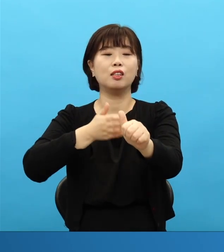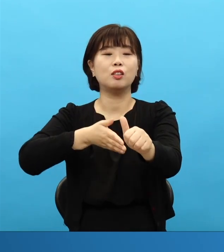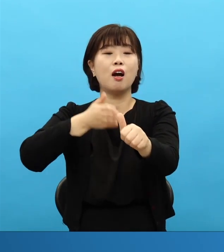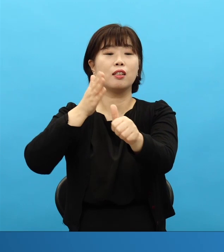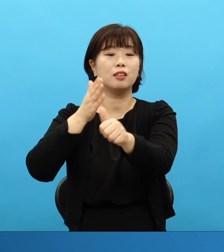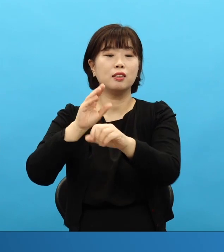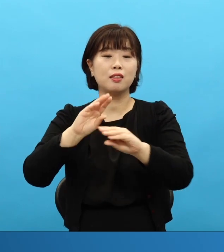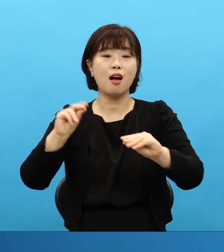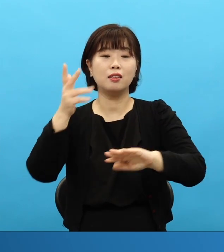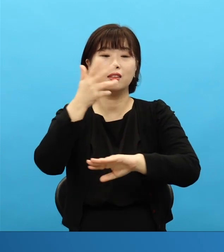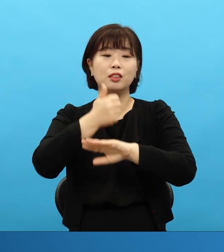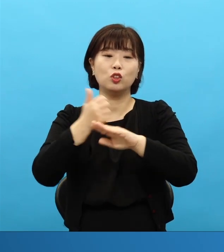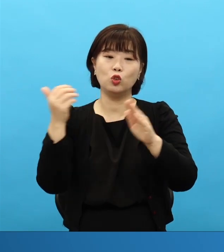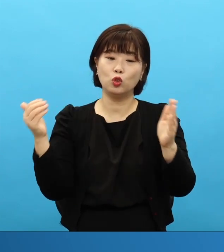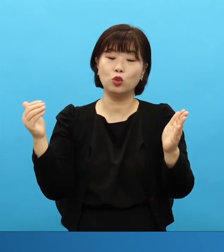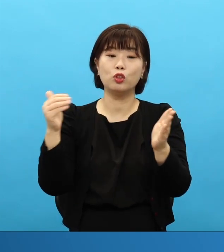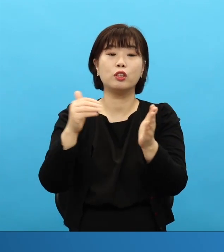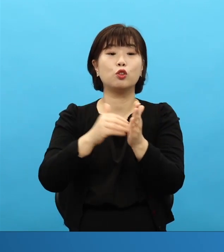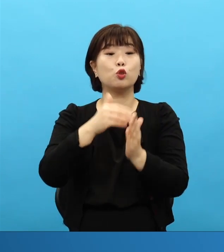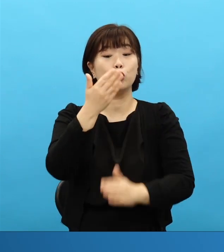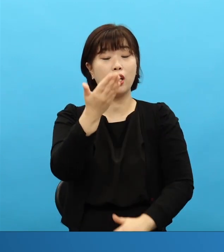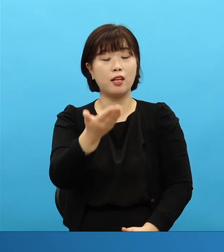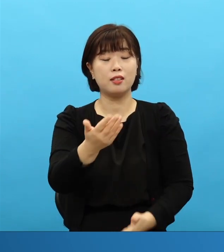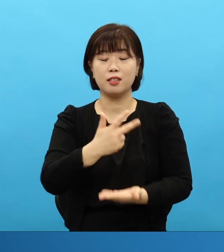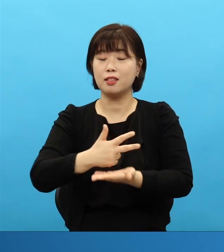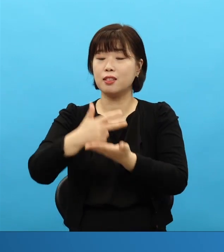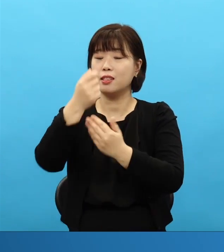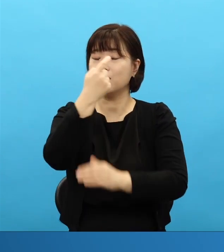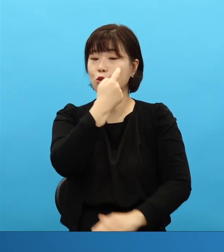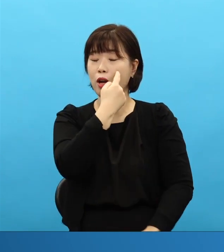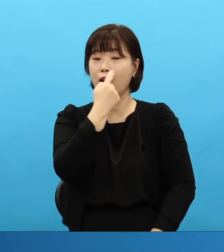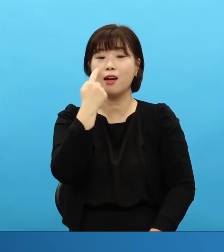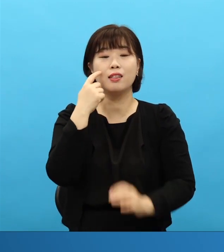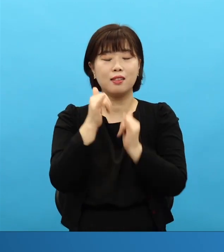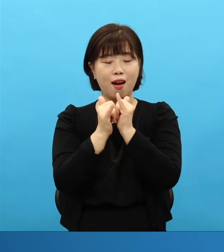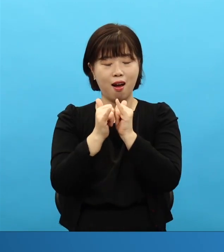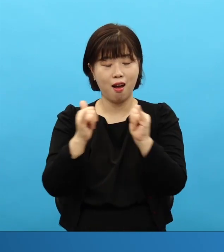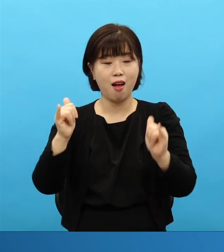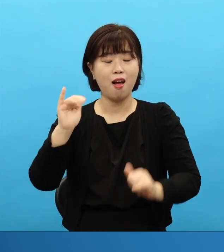일어나라. 땅 끝까지 너 주의 증인